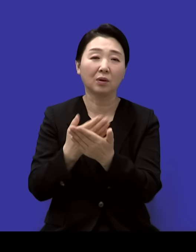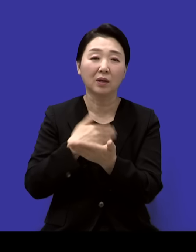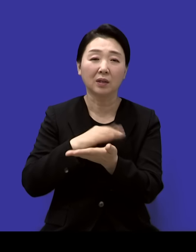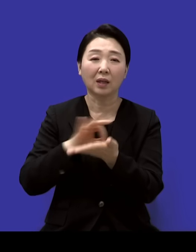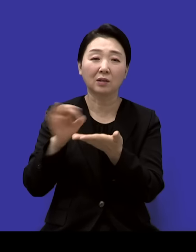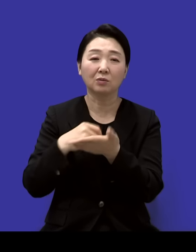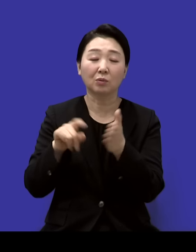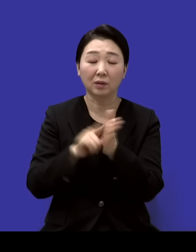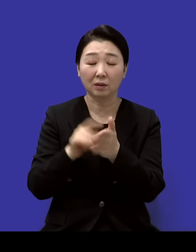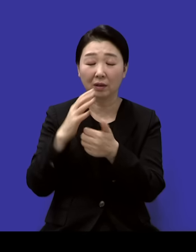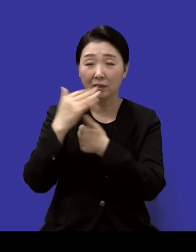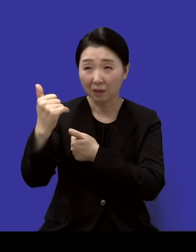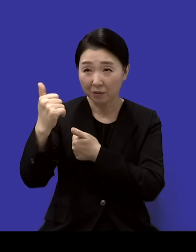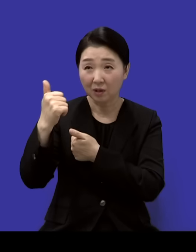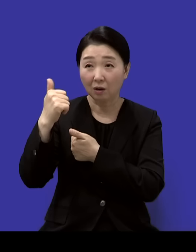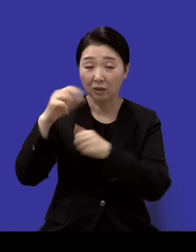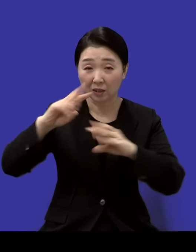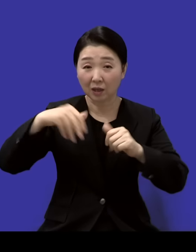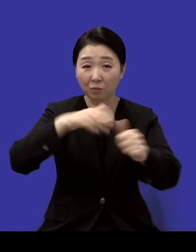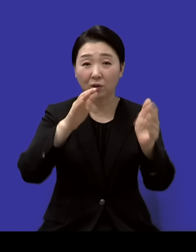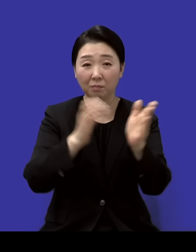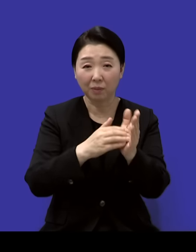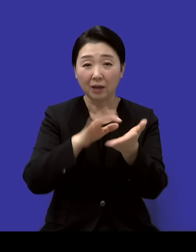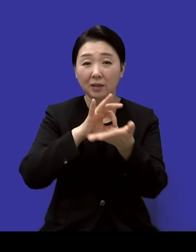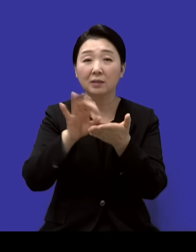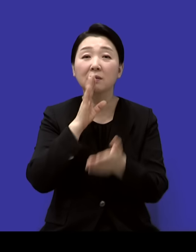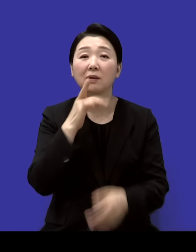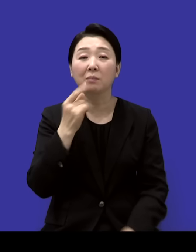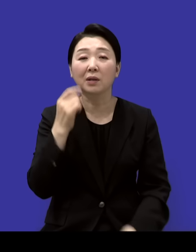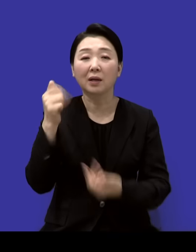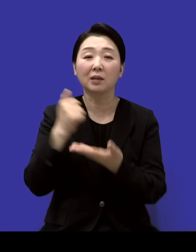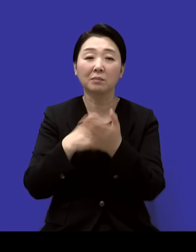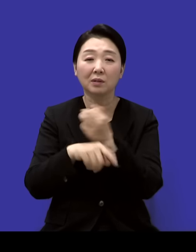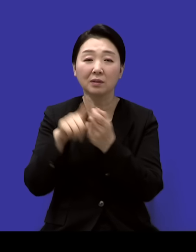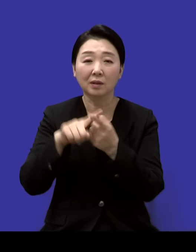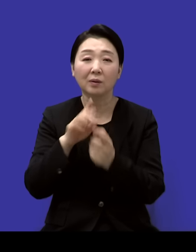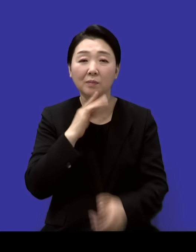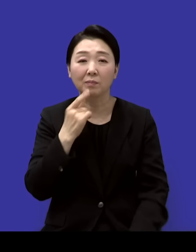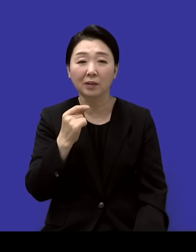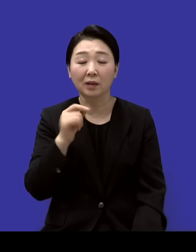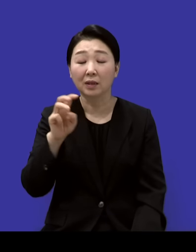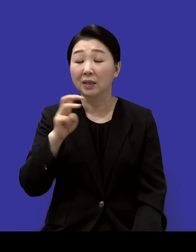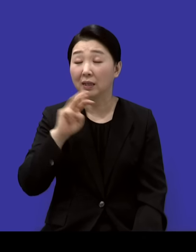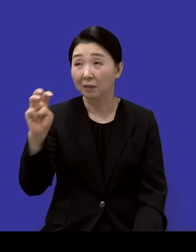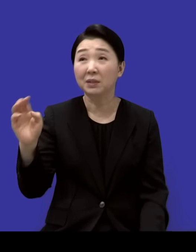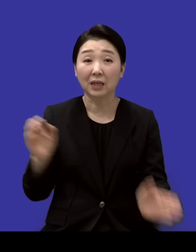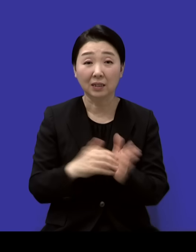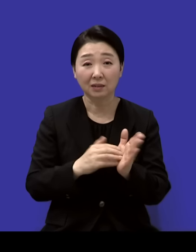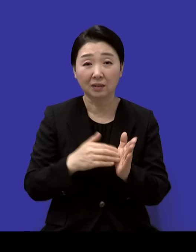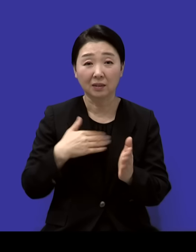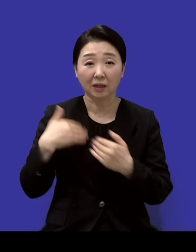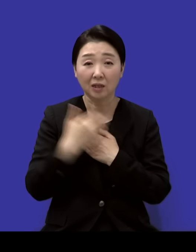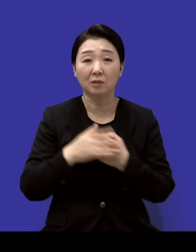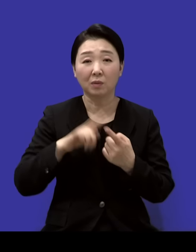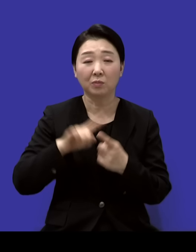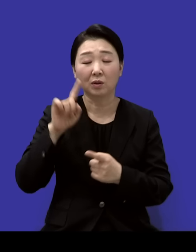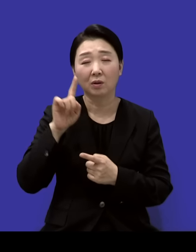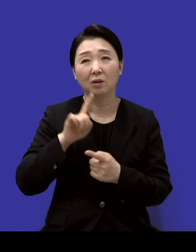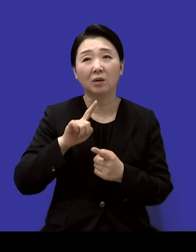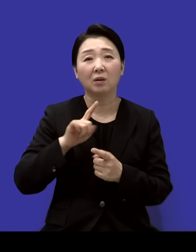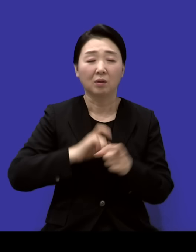쓰시려고 사명자로 이 땅에 보내셨으면은 쓰시는데 하나님 뜻대로 하시는데 30까지만 해라. 내가 이 몸으로 어떻게 하루하루 더